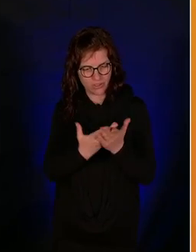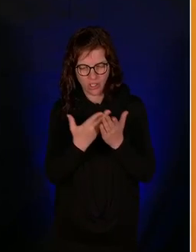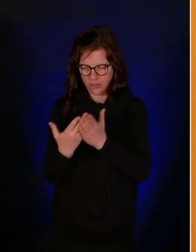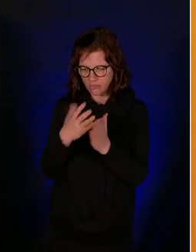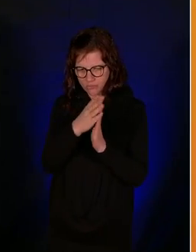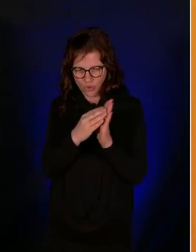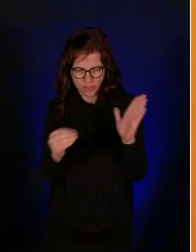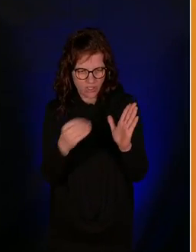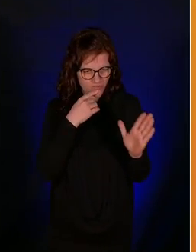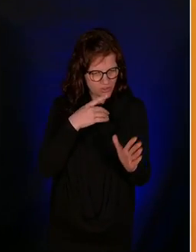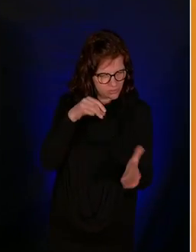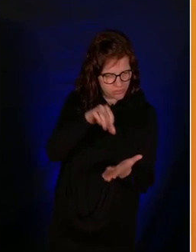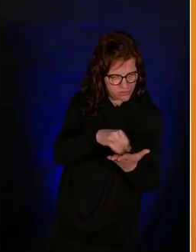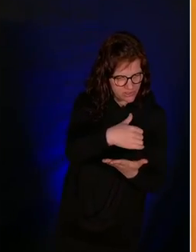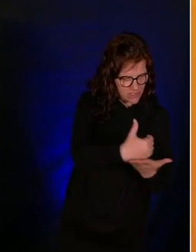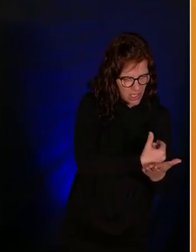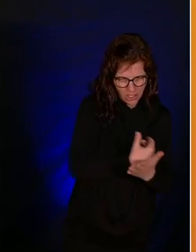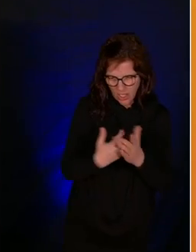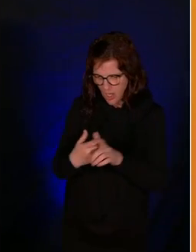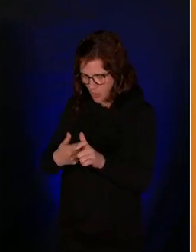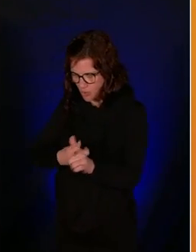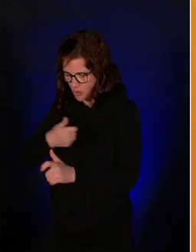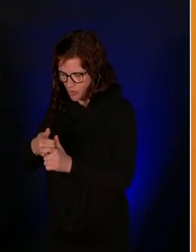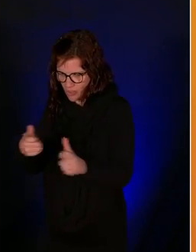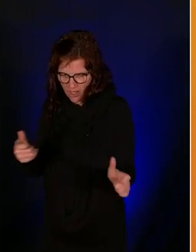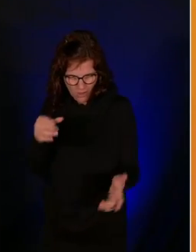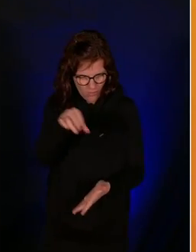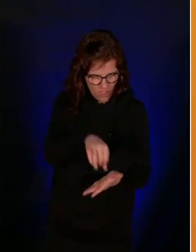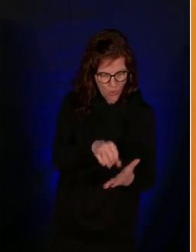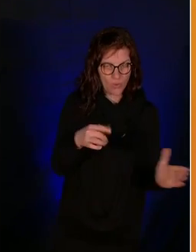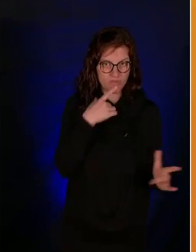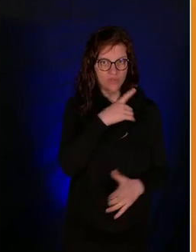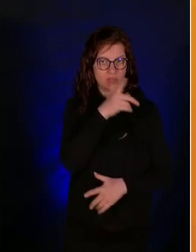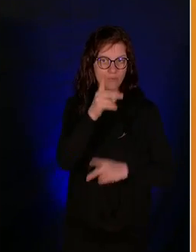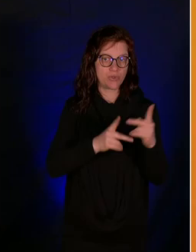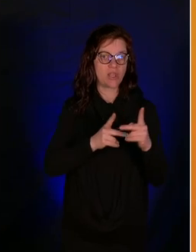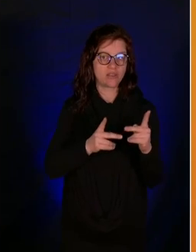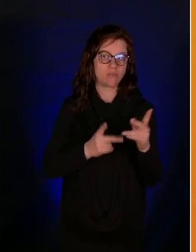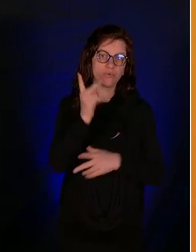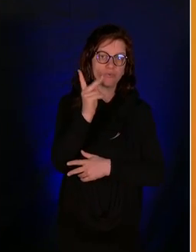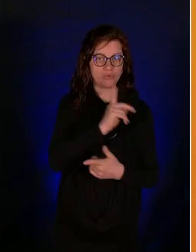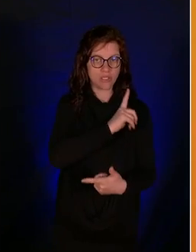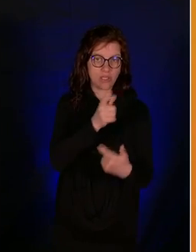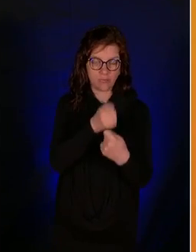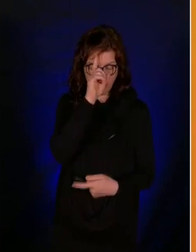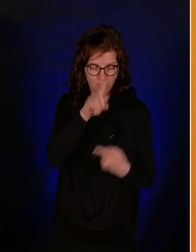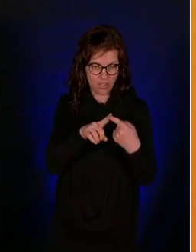être à cheval entre le salariat et l'auto-entrepreneuriat, des choses plus adaptées peut-être pour la réalité de notre